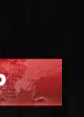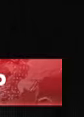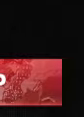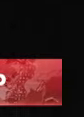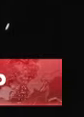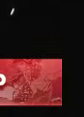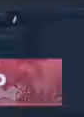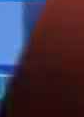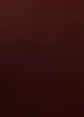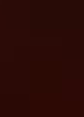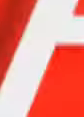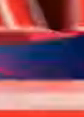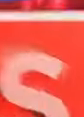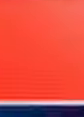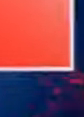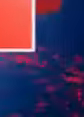құрығынан құтқара ала ма?